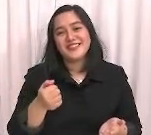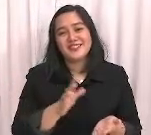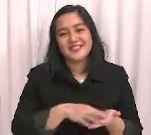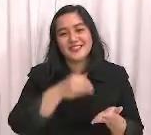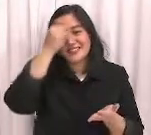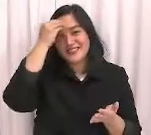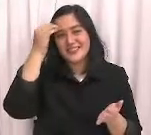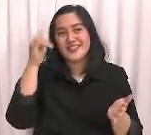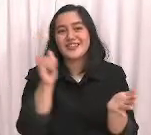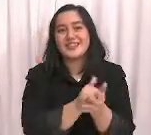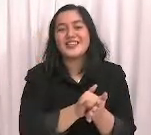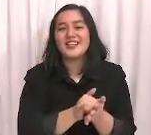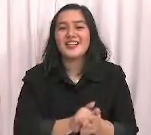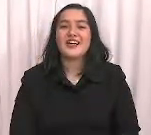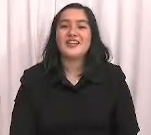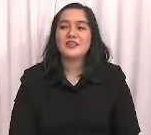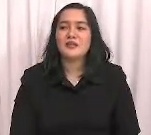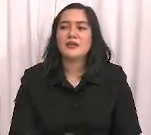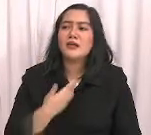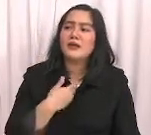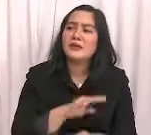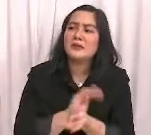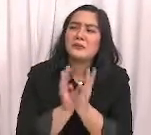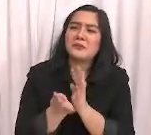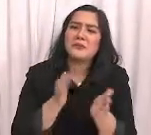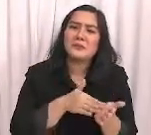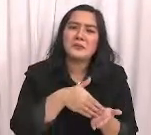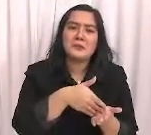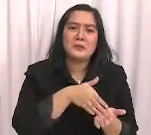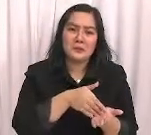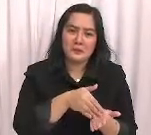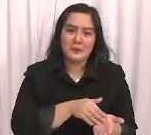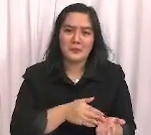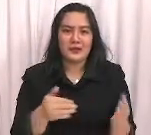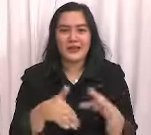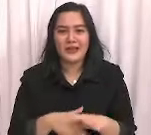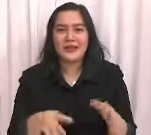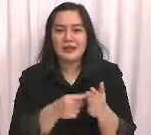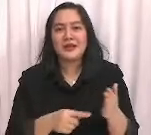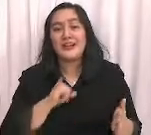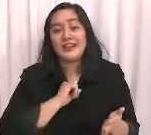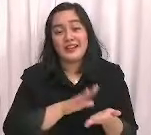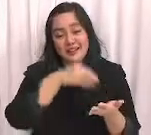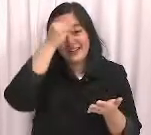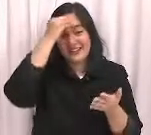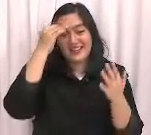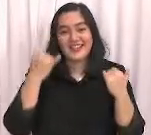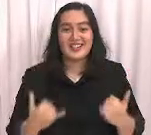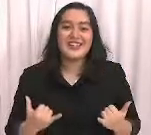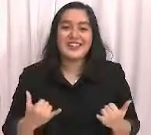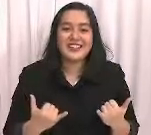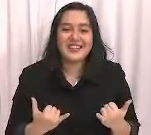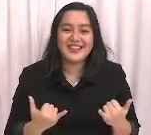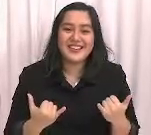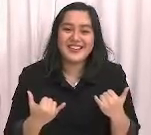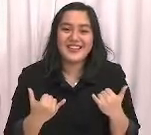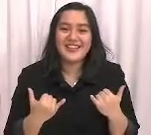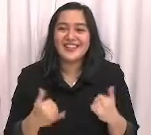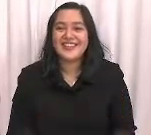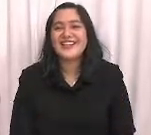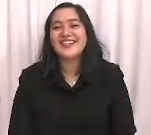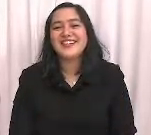ng panangalian. Baka natinig kayo, Binsan. Kami rin po nawala ng gana, joke.